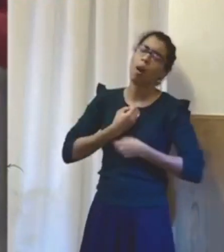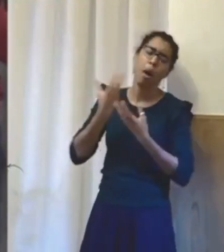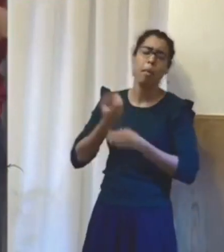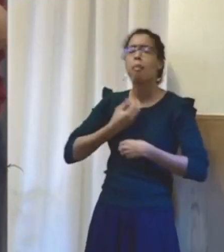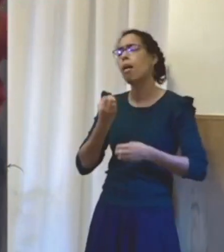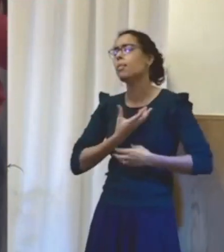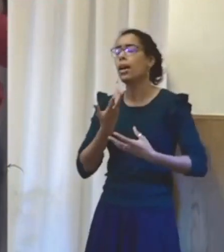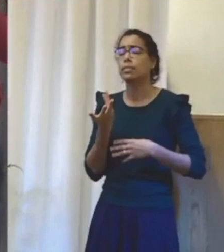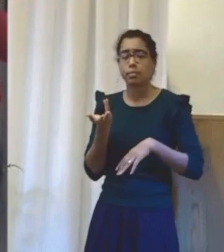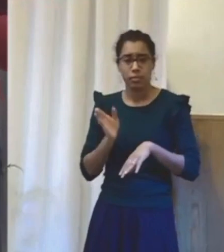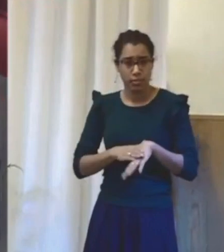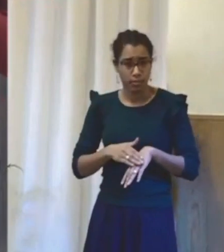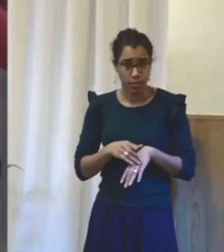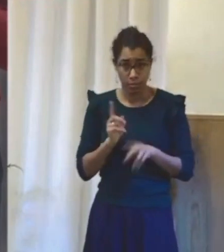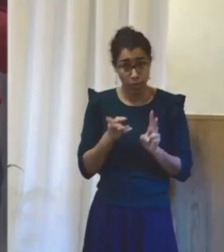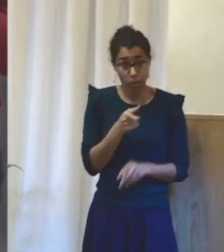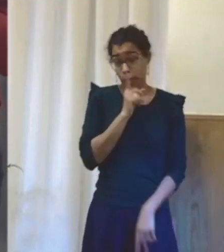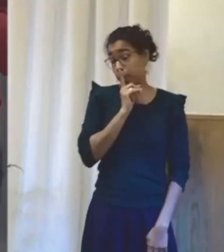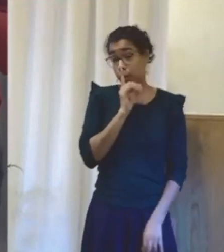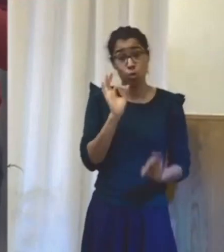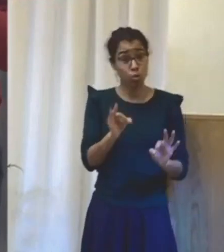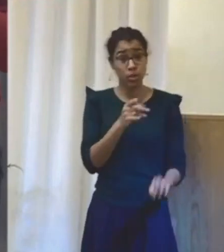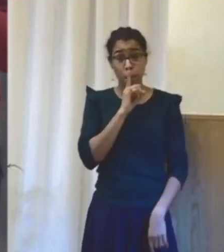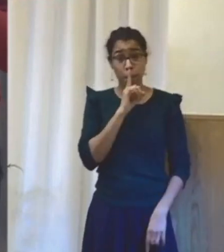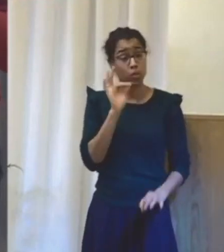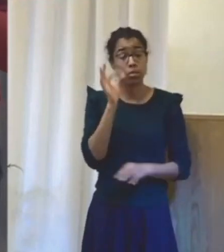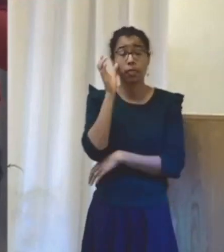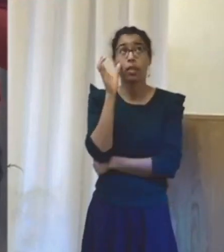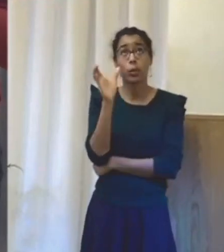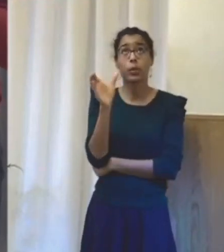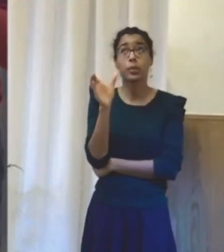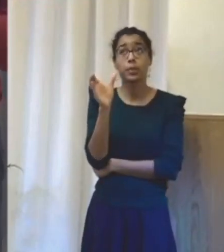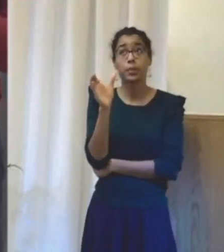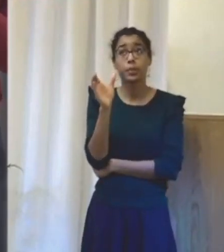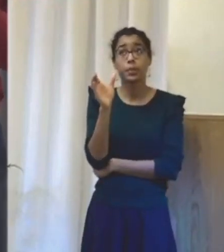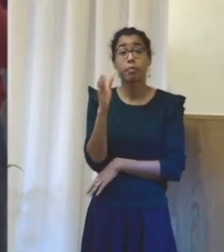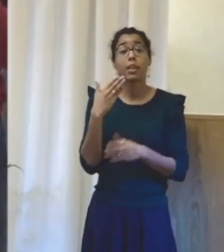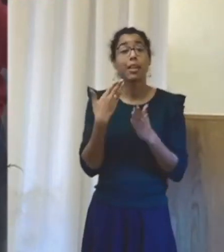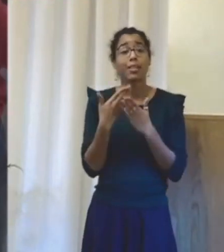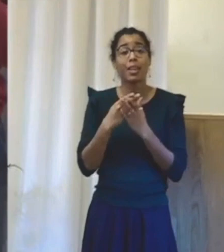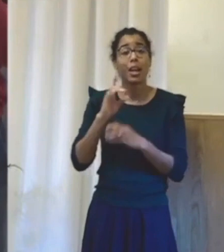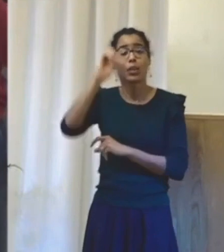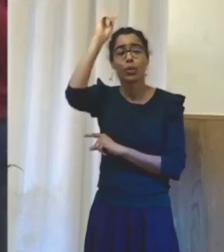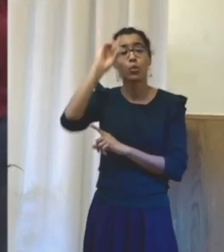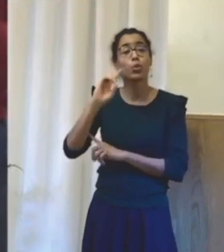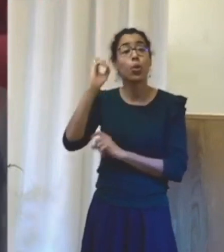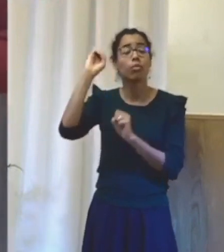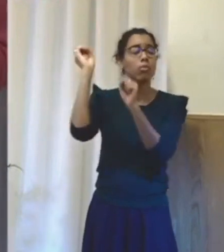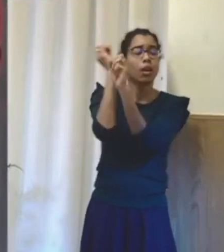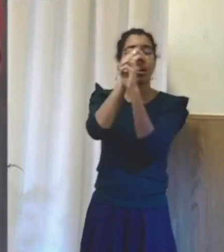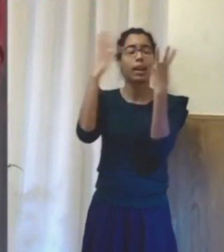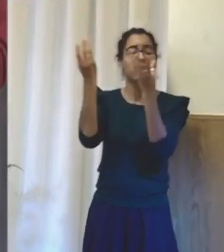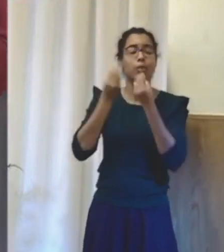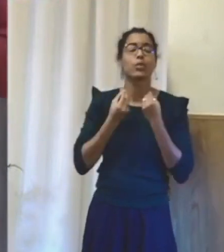oui. Mais des fois, il faut se taire. Il faut apprendre à écouter. C'est là que Dieu va se révéler. C'est là que Dieu